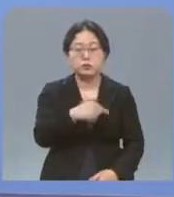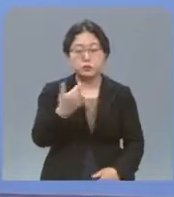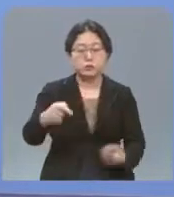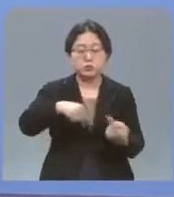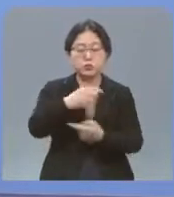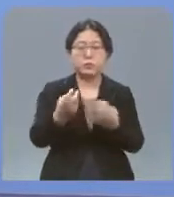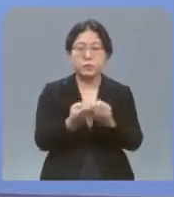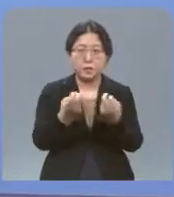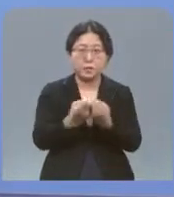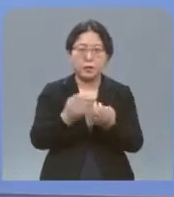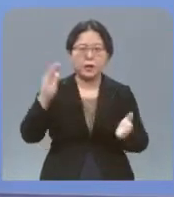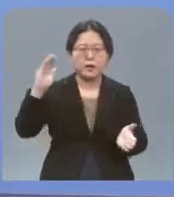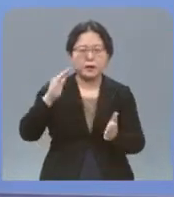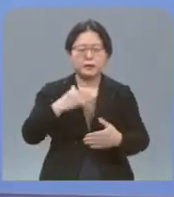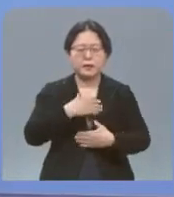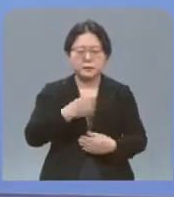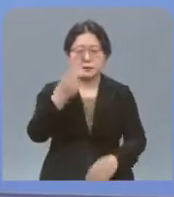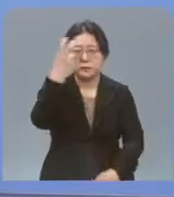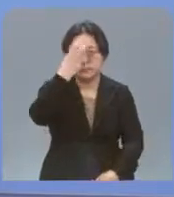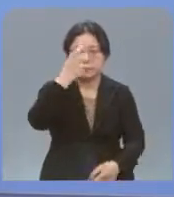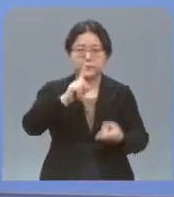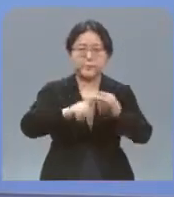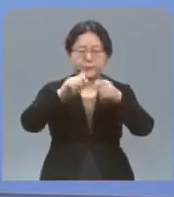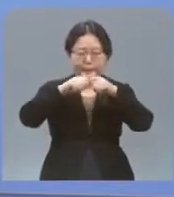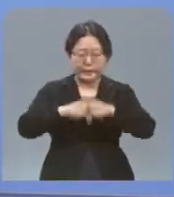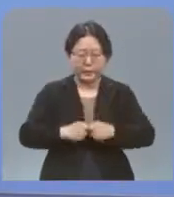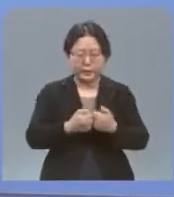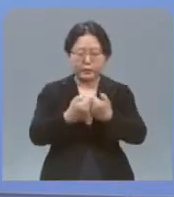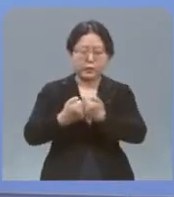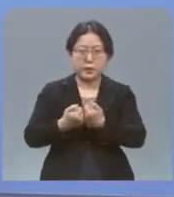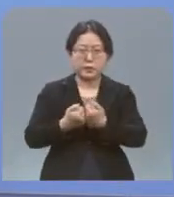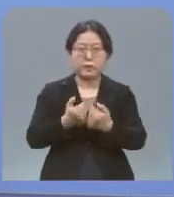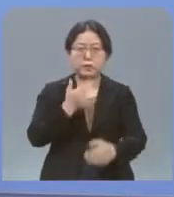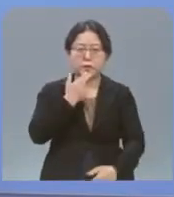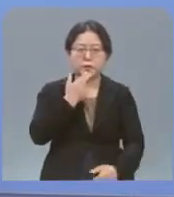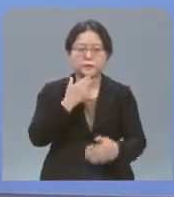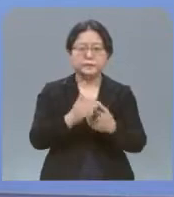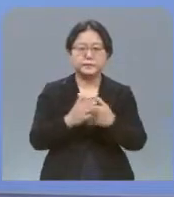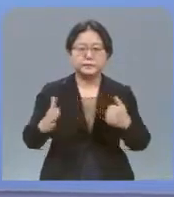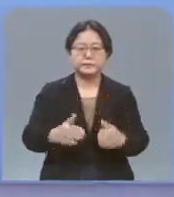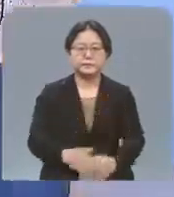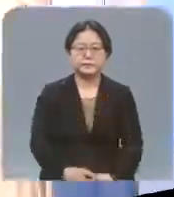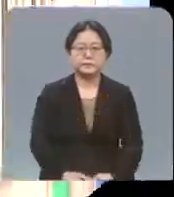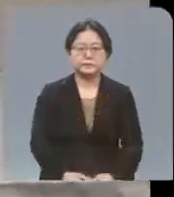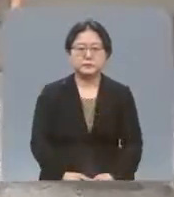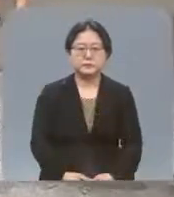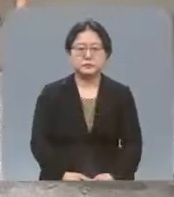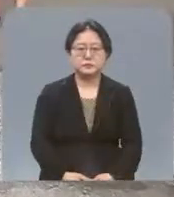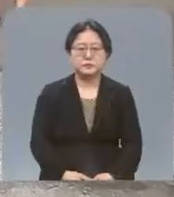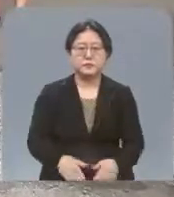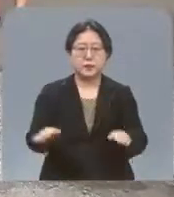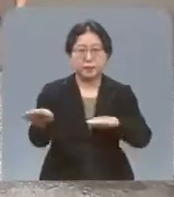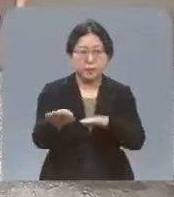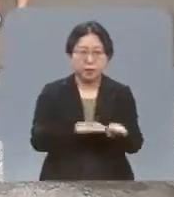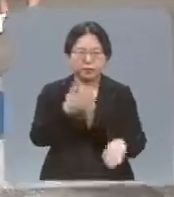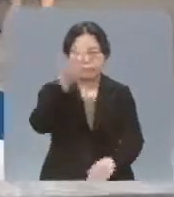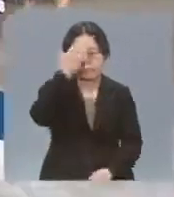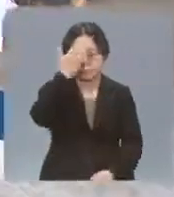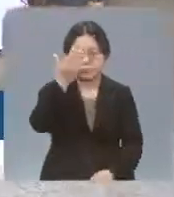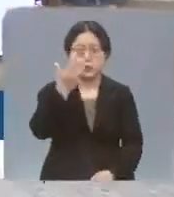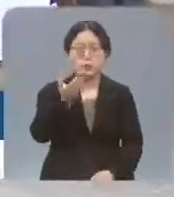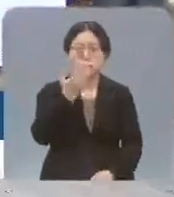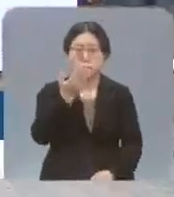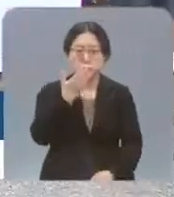그리고 학생 안전관리 등에 대한 구체적인 논의는 이루어지지 않았기 때문입니다. 방학 중 무상급식